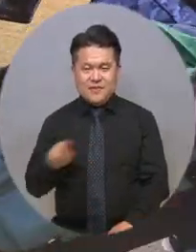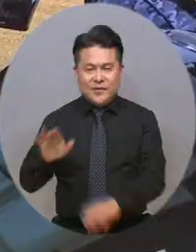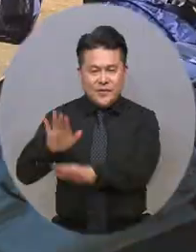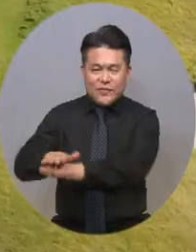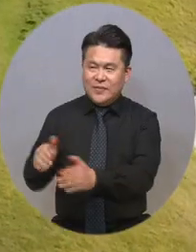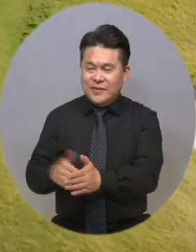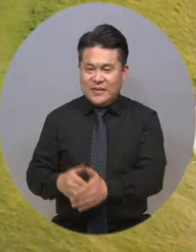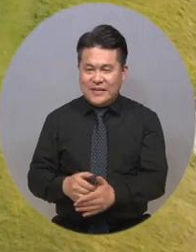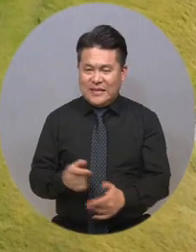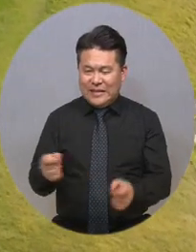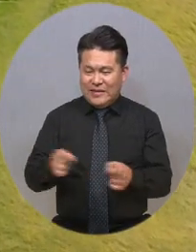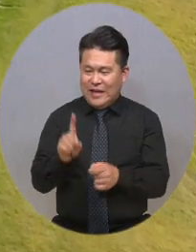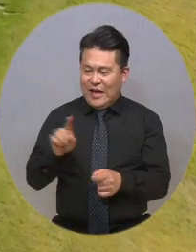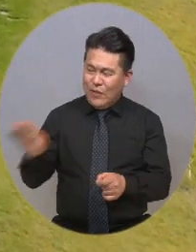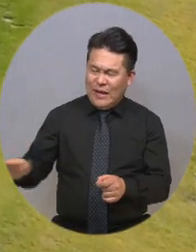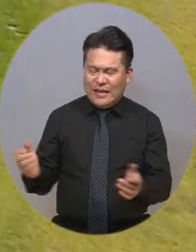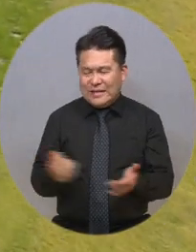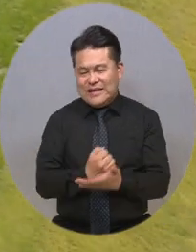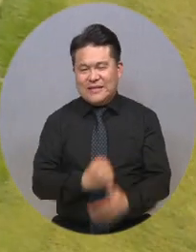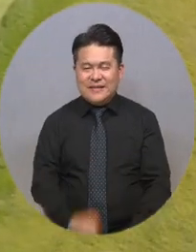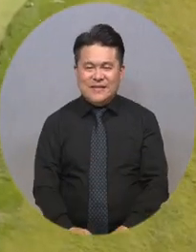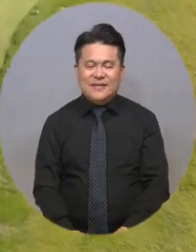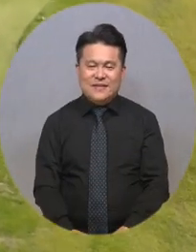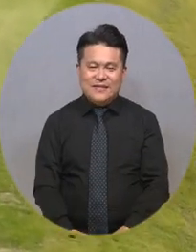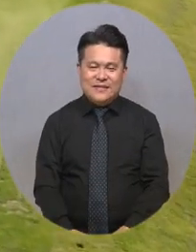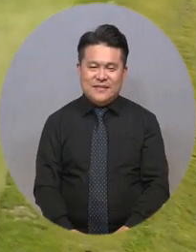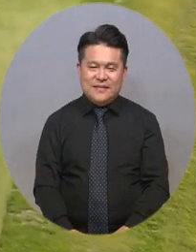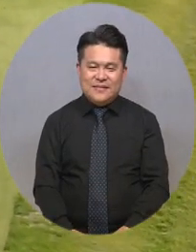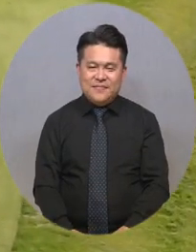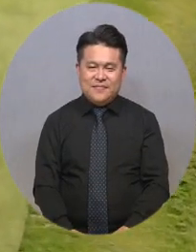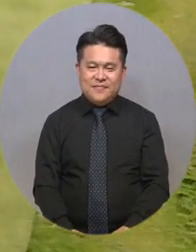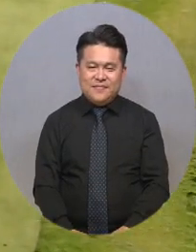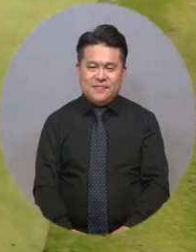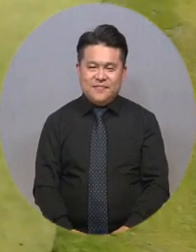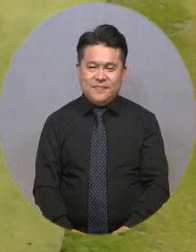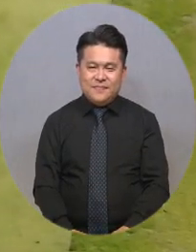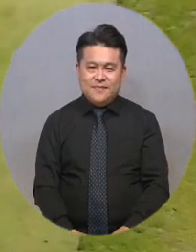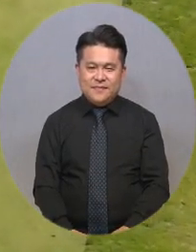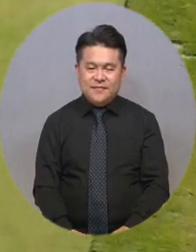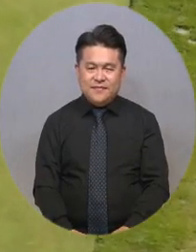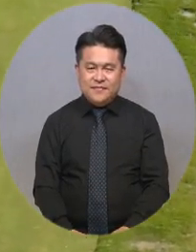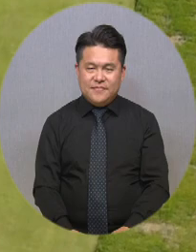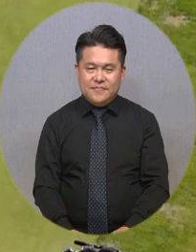쇼트. 우와. 그거 다 버디 찬스야. 여러분, 내년 다 버디 찬스입니다.